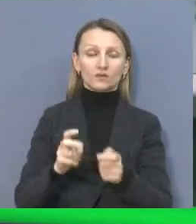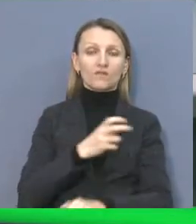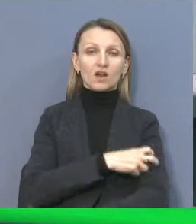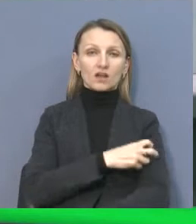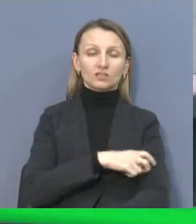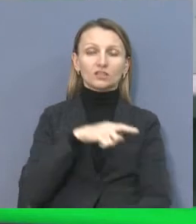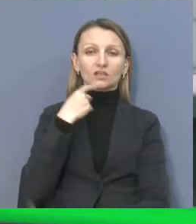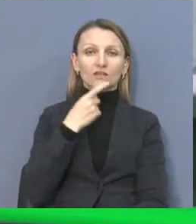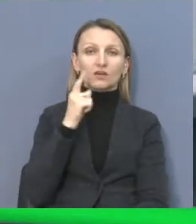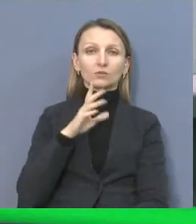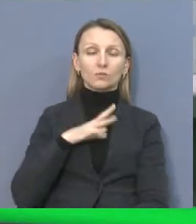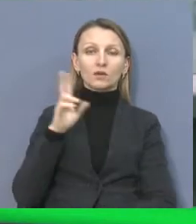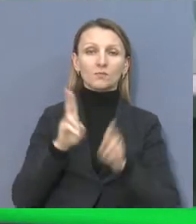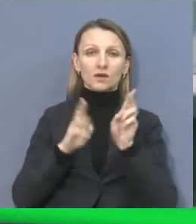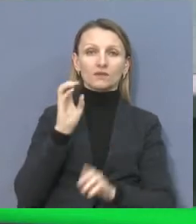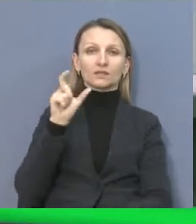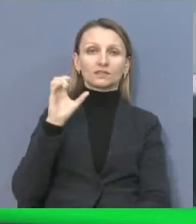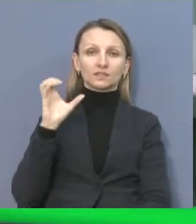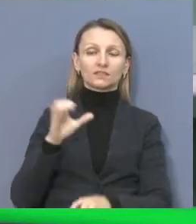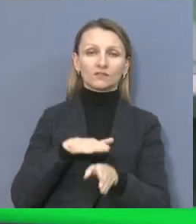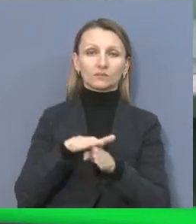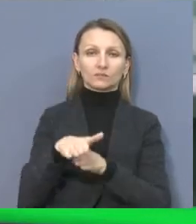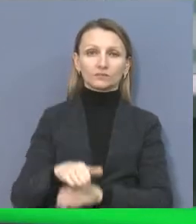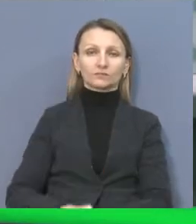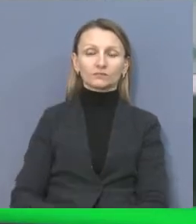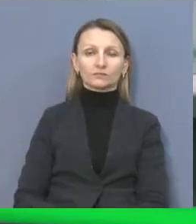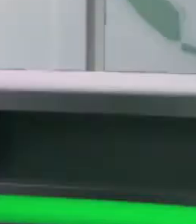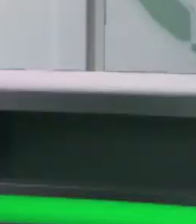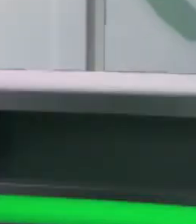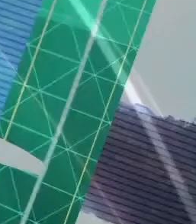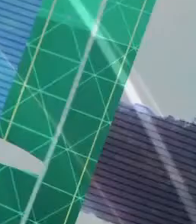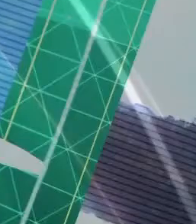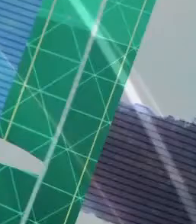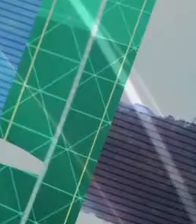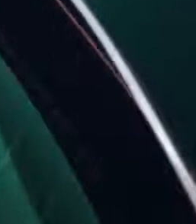призывают казахстанцев соблюдать все санитарно-эпидемиологические требования